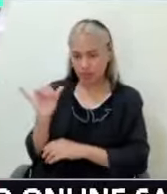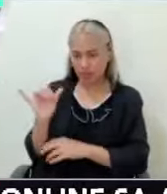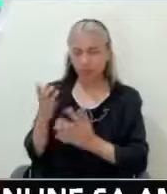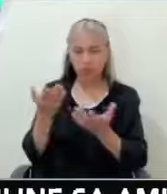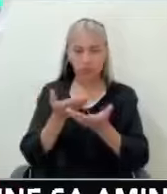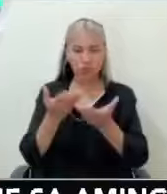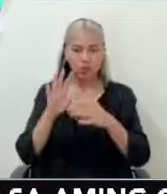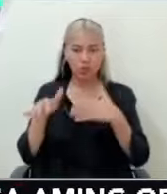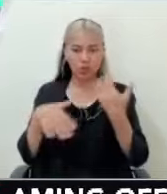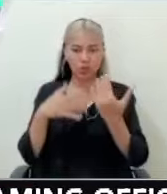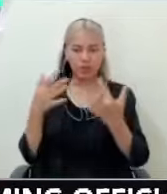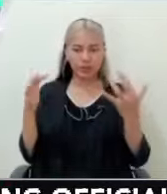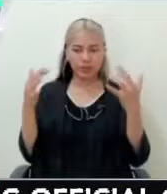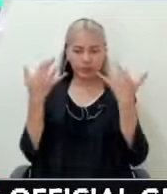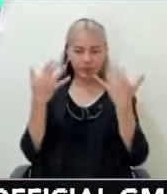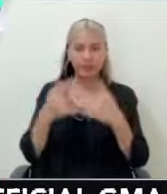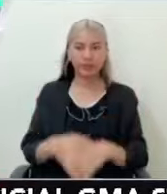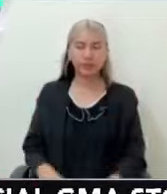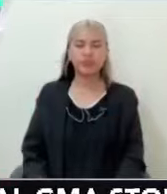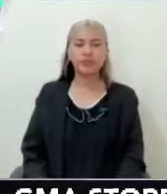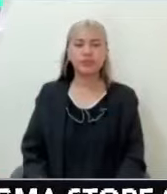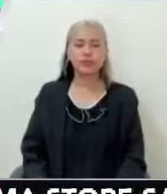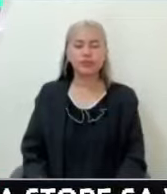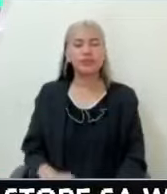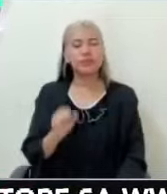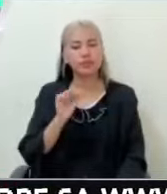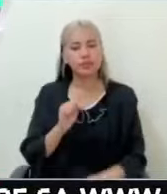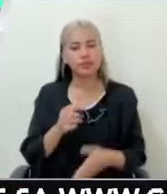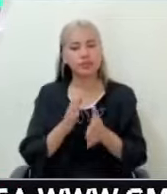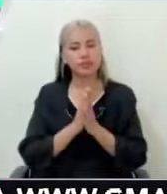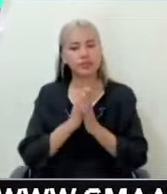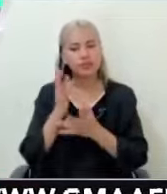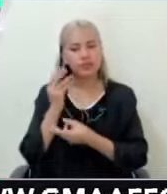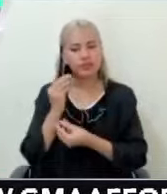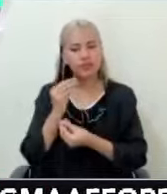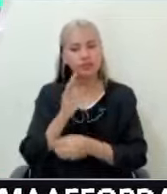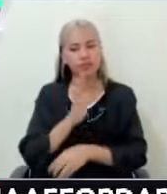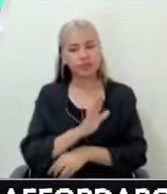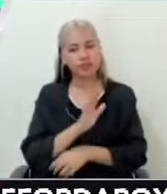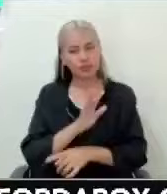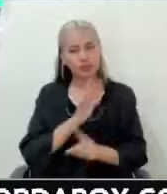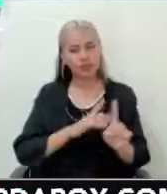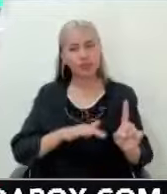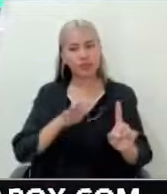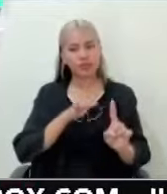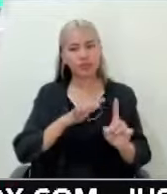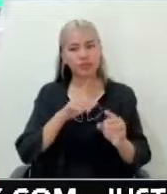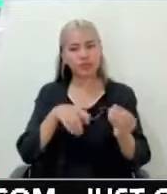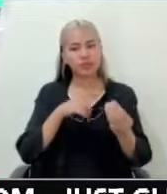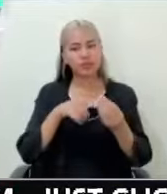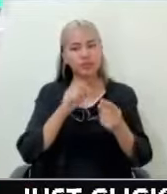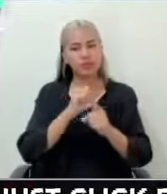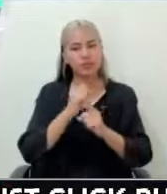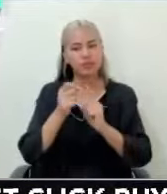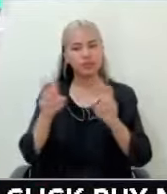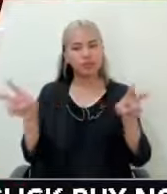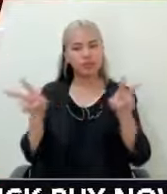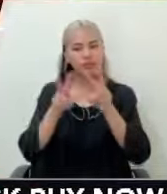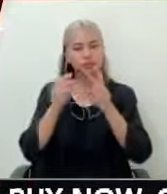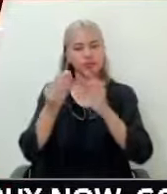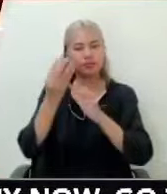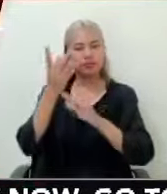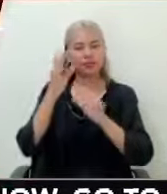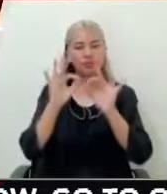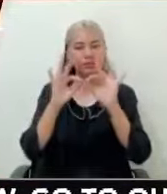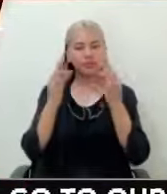nakikinig sa programang ito Opo makiki Kamusta lamang ho kami sa inyo pong monitoring ha sa sitwasyon na syempre yung mga inilikas na po na pamilya natin